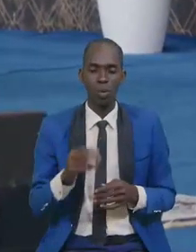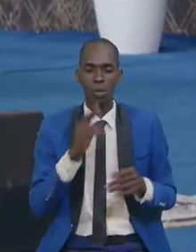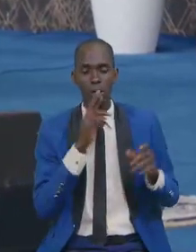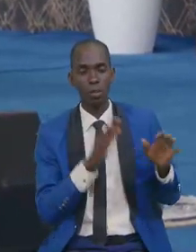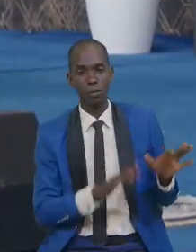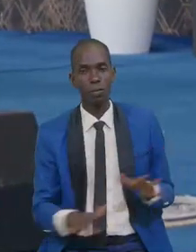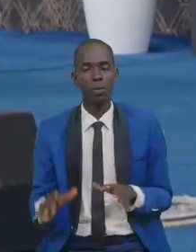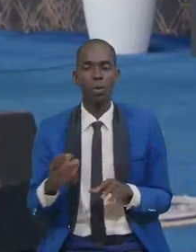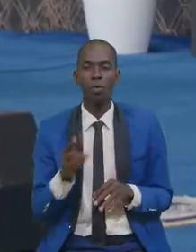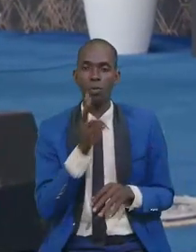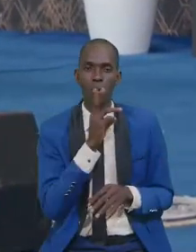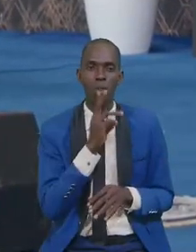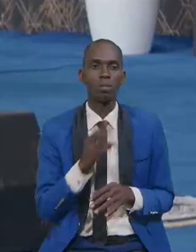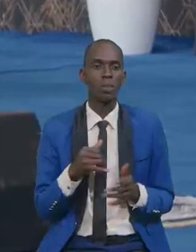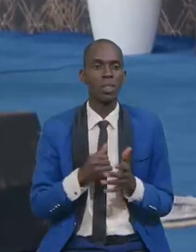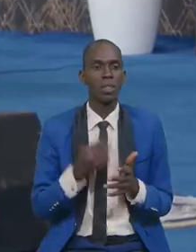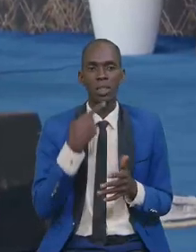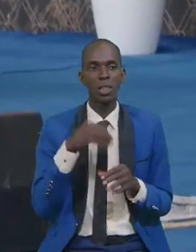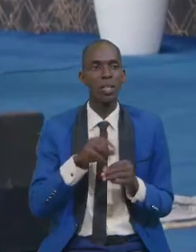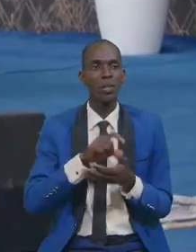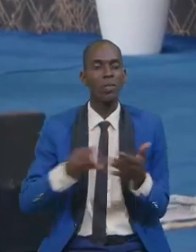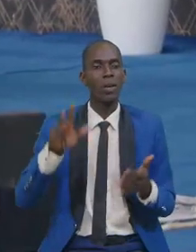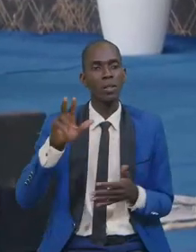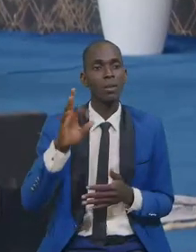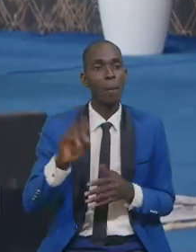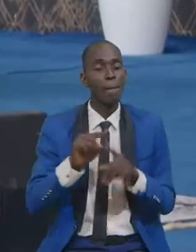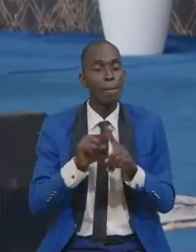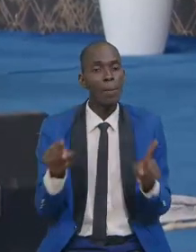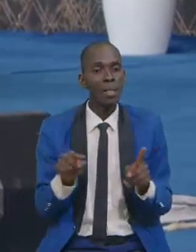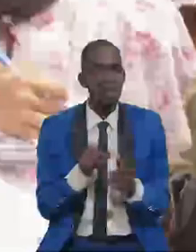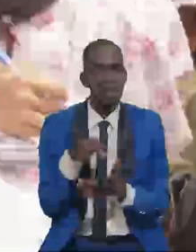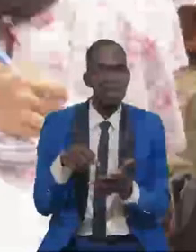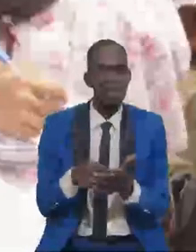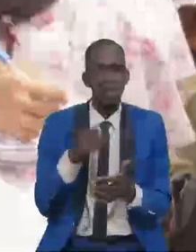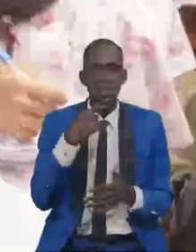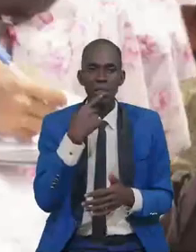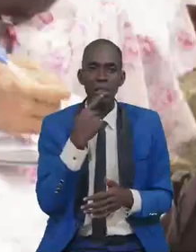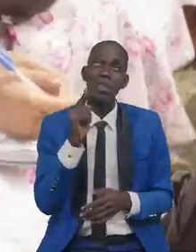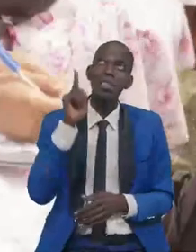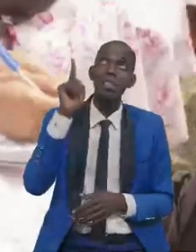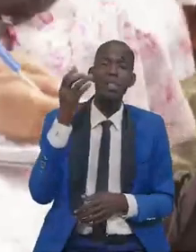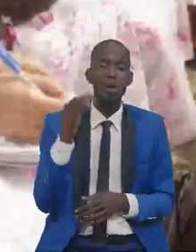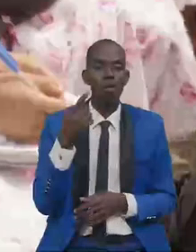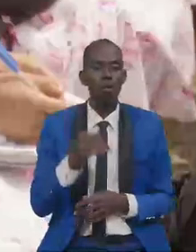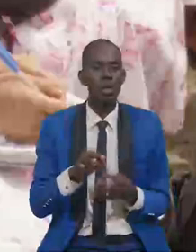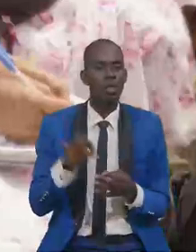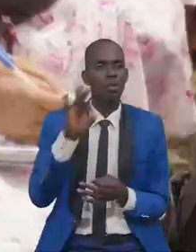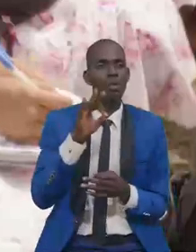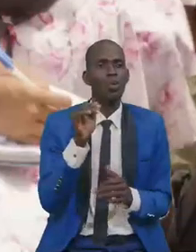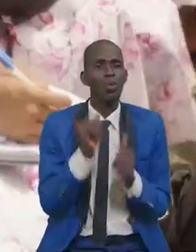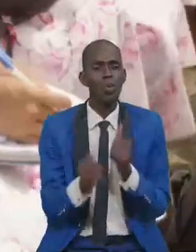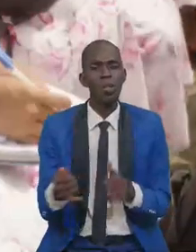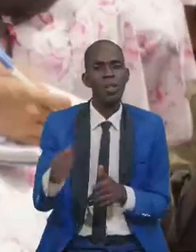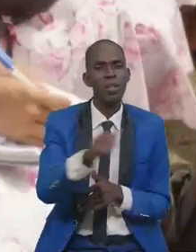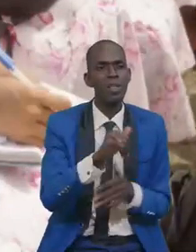de sa vie. Verset 39, il dit cela de l'esprit que